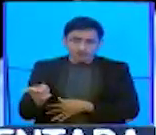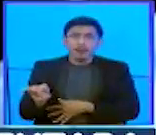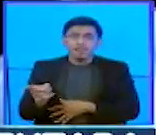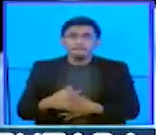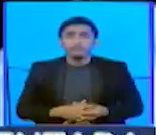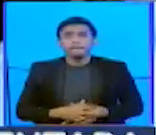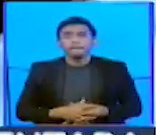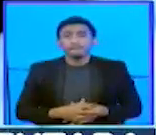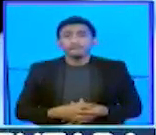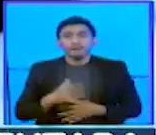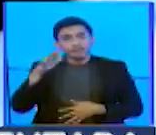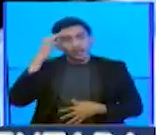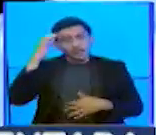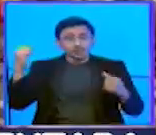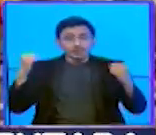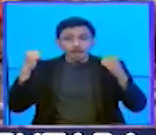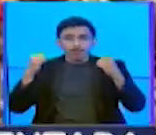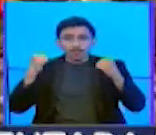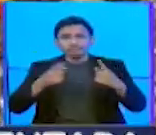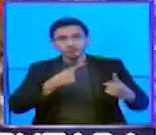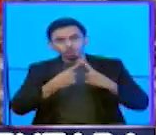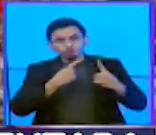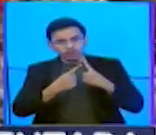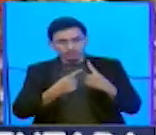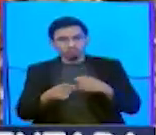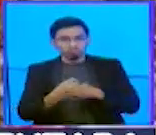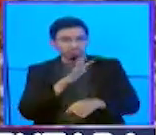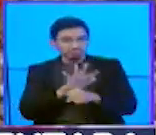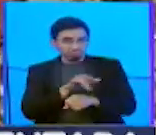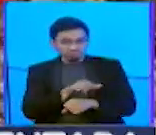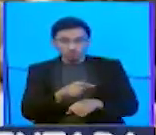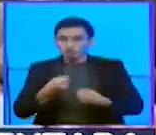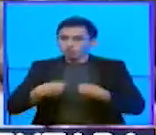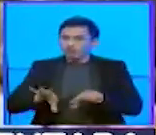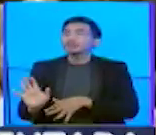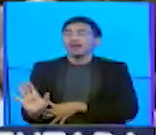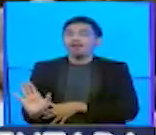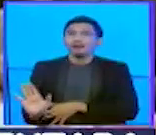Dinas Kesehatan merekomendasikan 36 pedagang reaktif COVID-19 dilarang berjualan untuk sementara waktu.